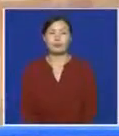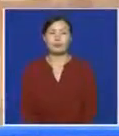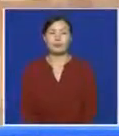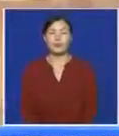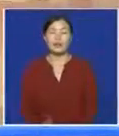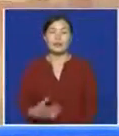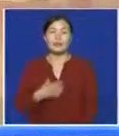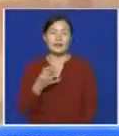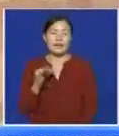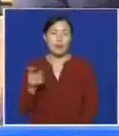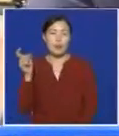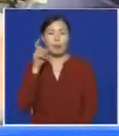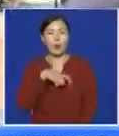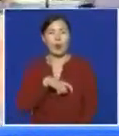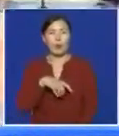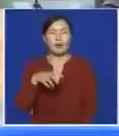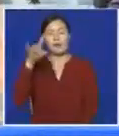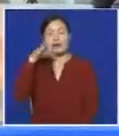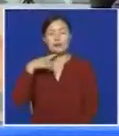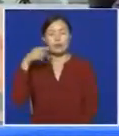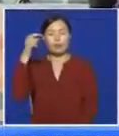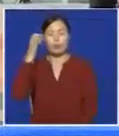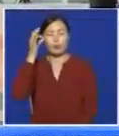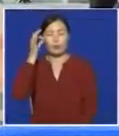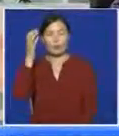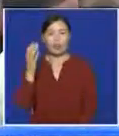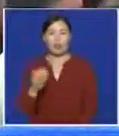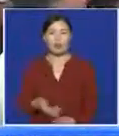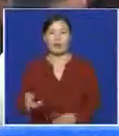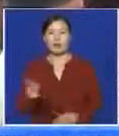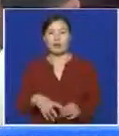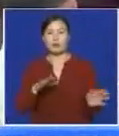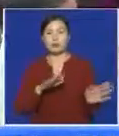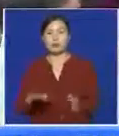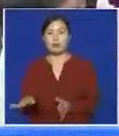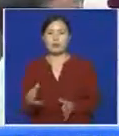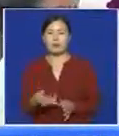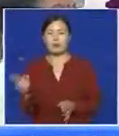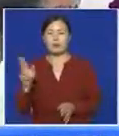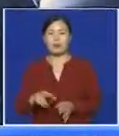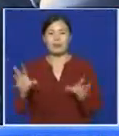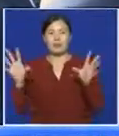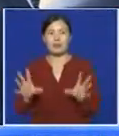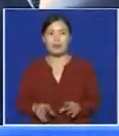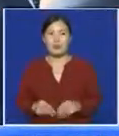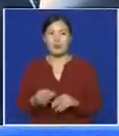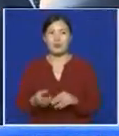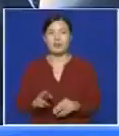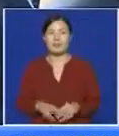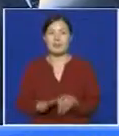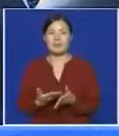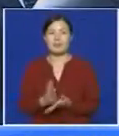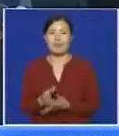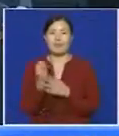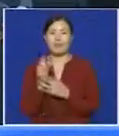Страшная эпоха для всей казахской степи. Миллионы репрессированных, миллионы погибших. Страшные цифры. В те годы политические